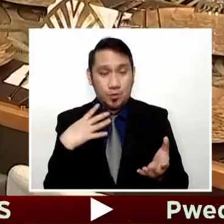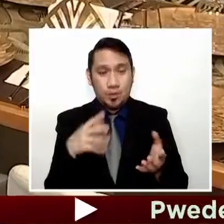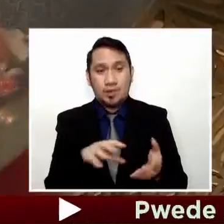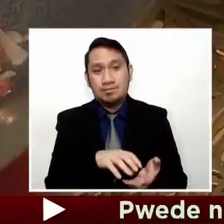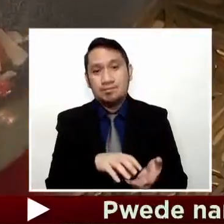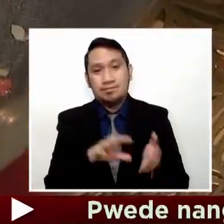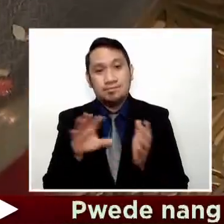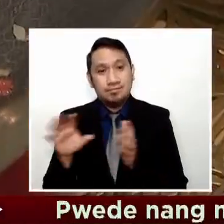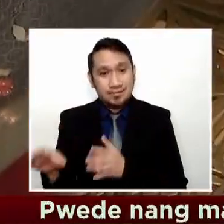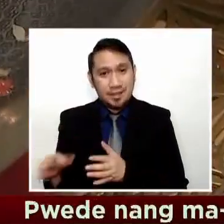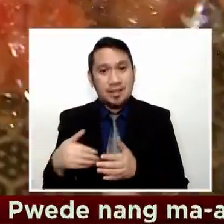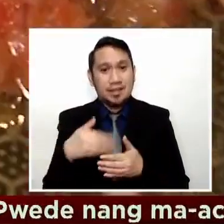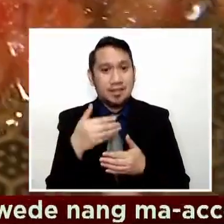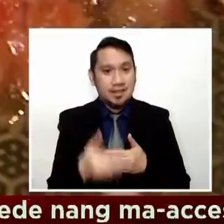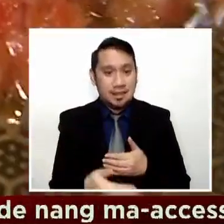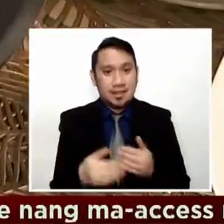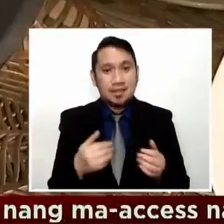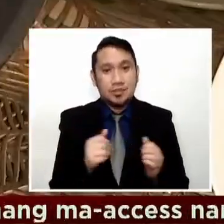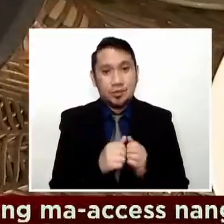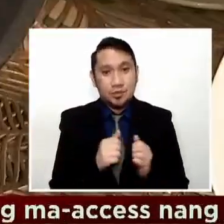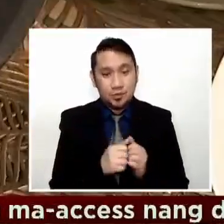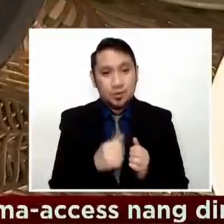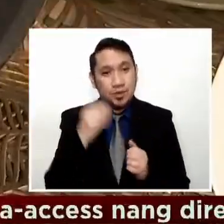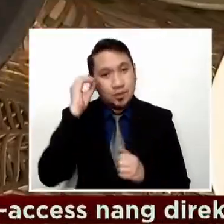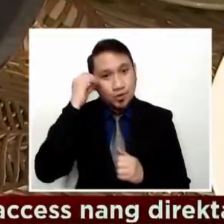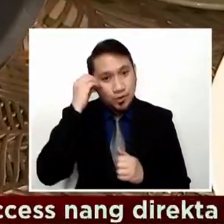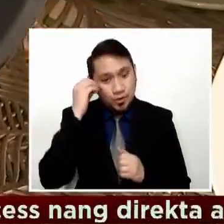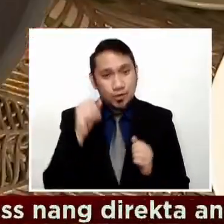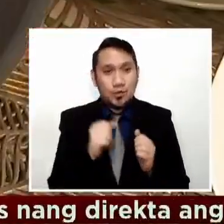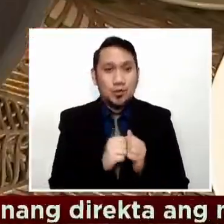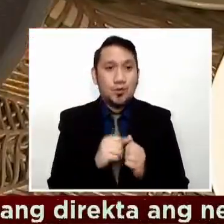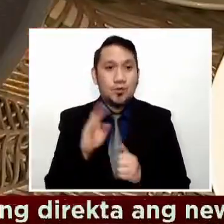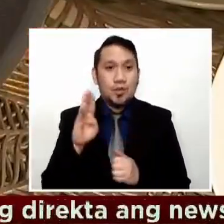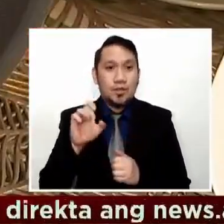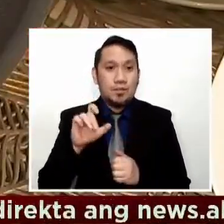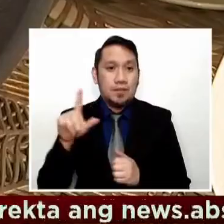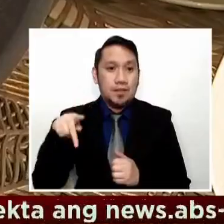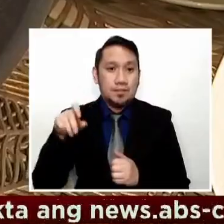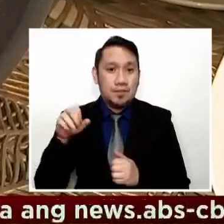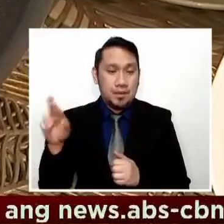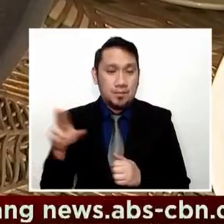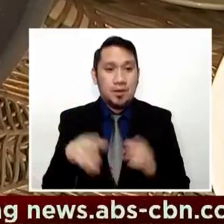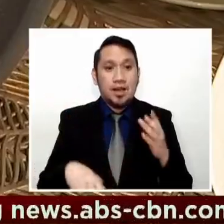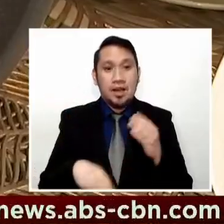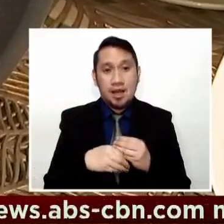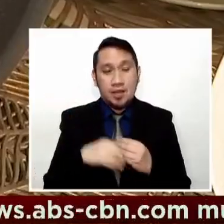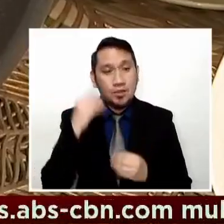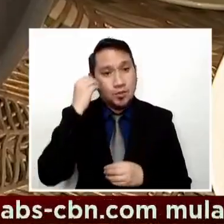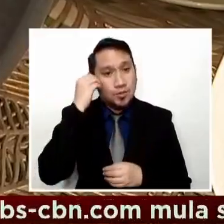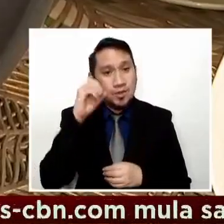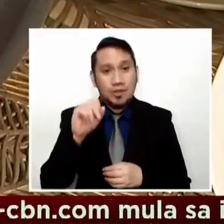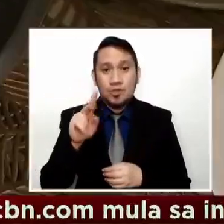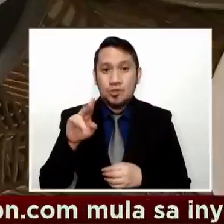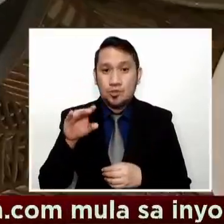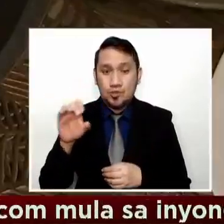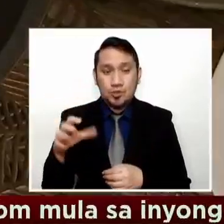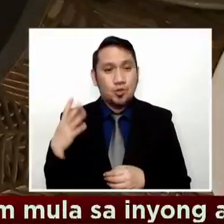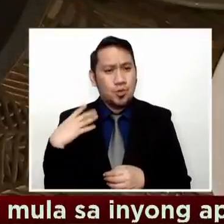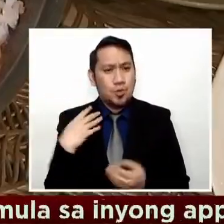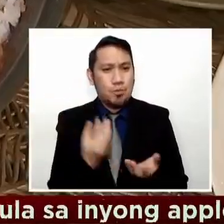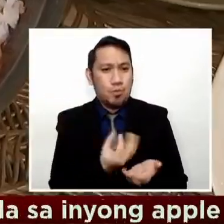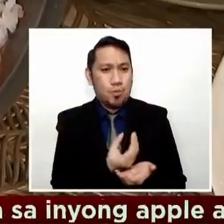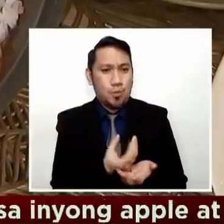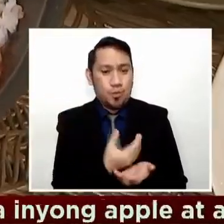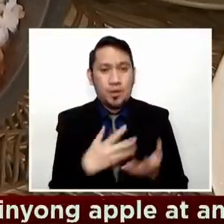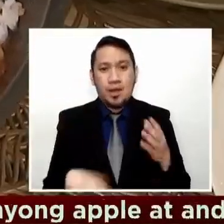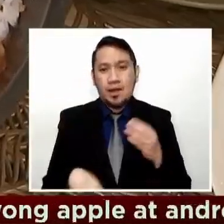Tapos igisa ang sibuyas na may bell pepper at ilagay ang tomato sauce. Siguraduhin kumulo ng maigi ang sauce bago ilagay ang kanin